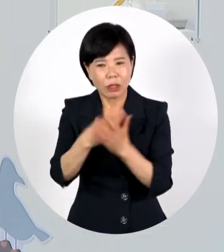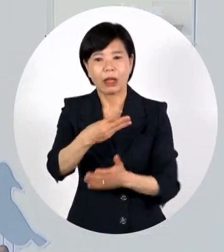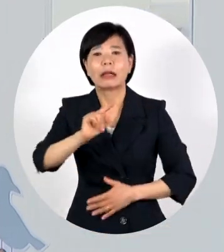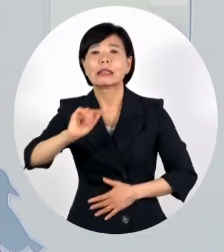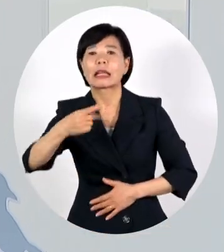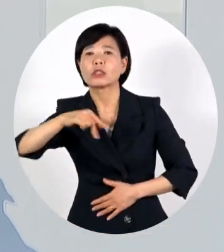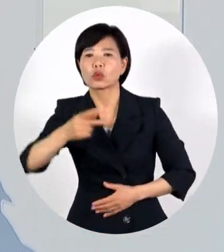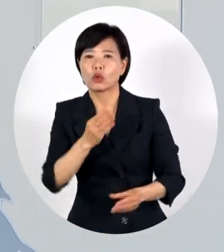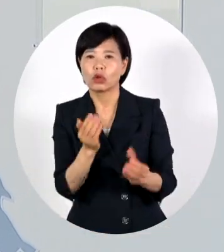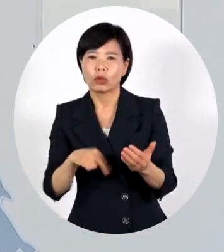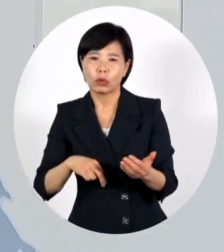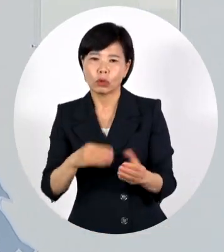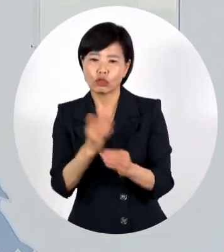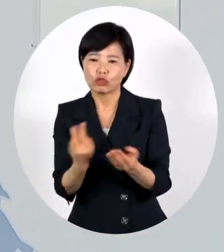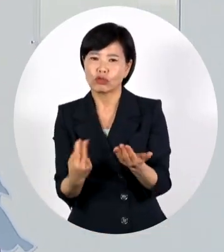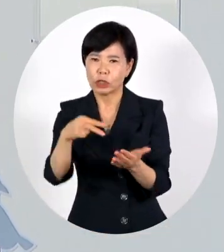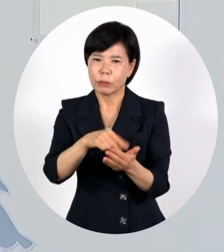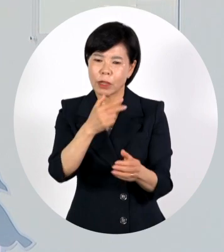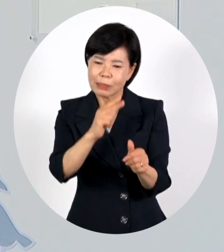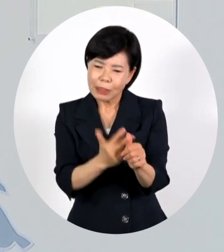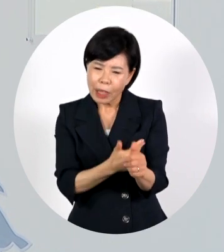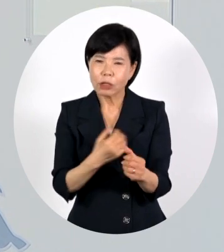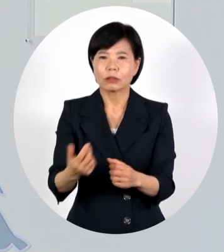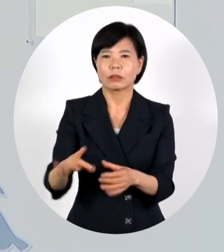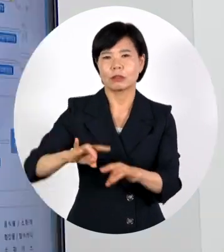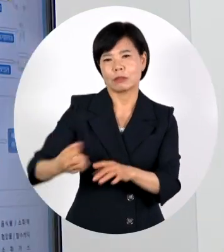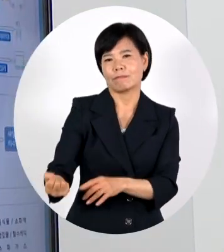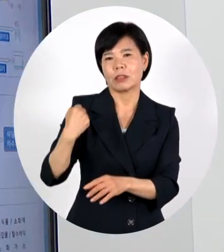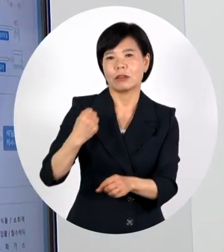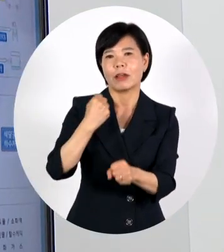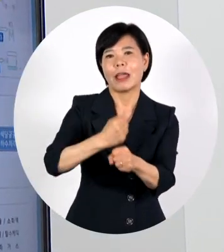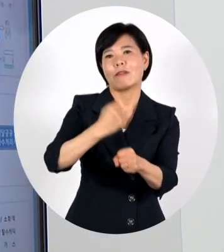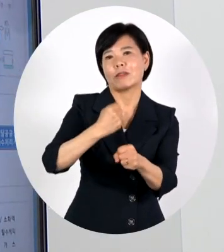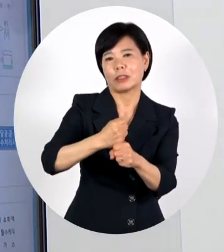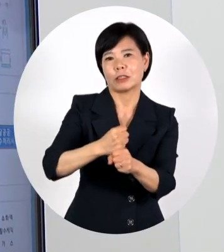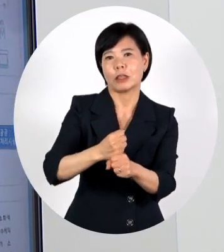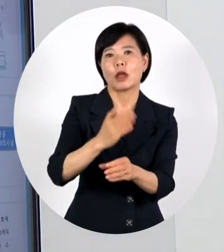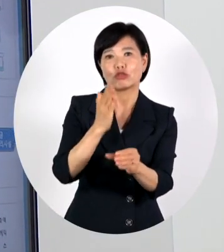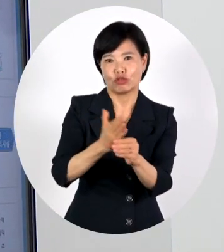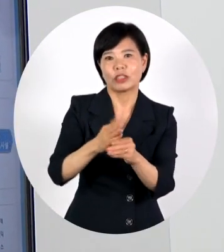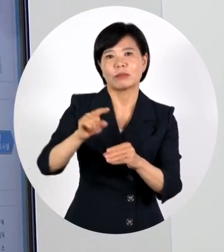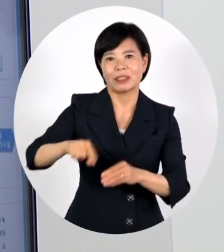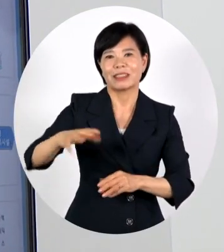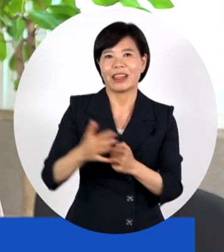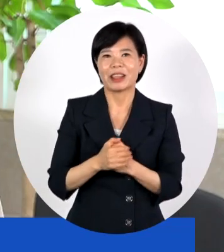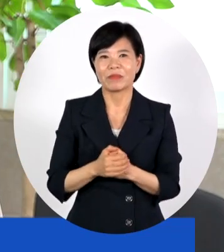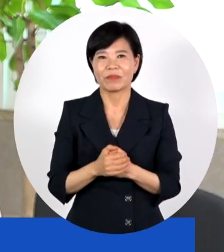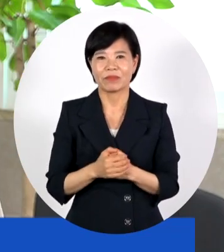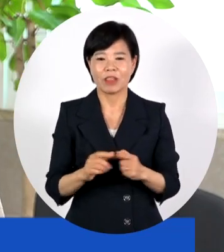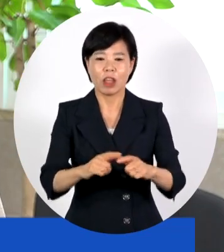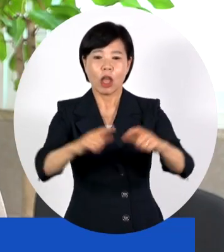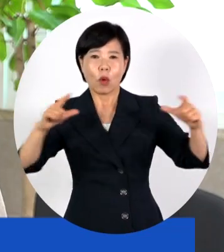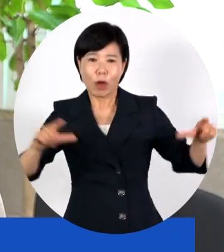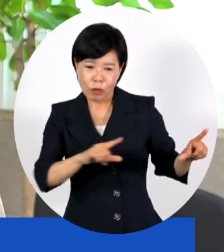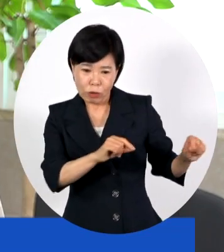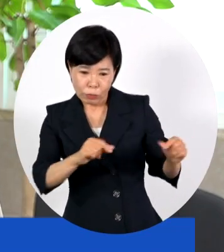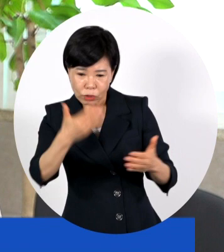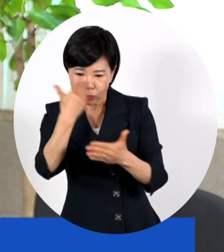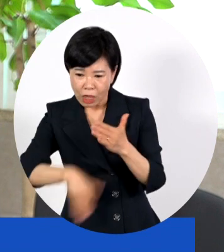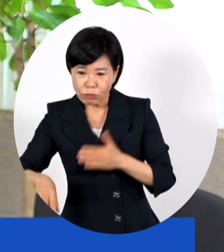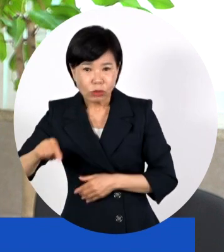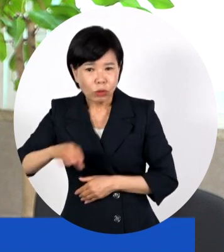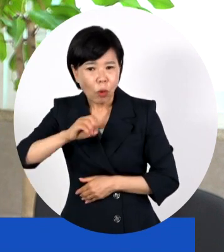탄소 중립을 동시에 실현하는 친환경 에너지 생산기지로 주목받고 있습니다. 광역 음식물류